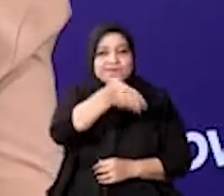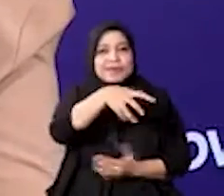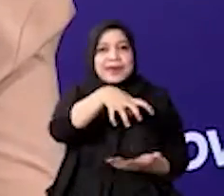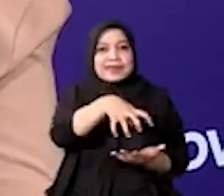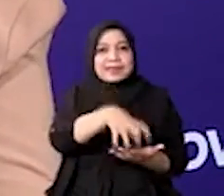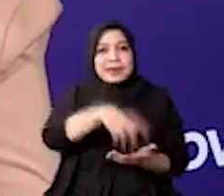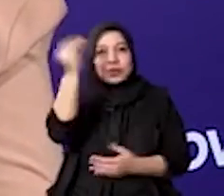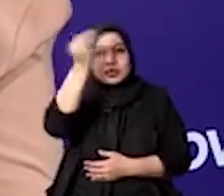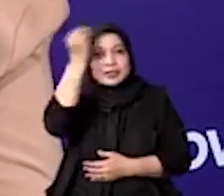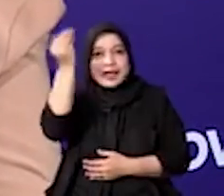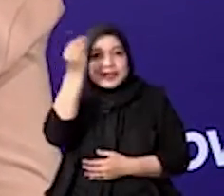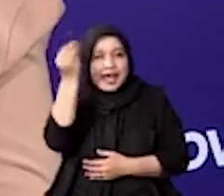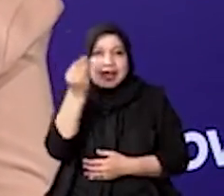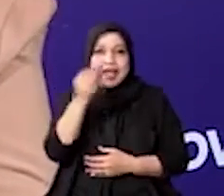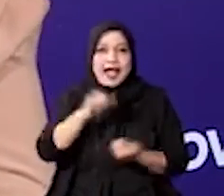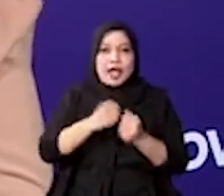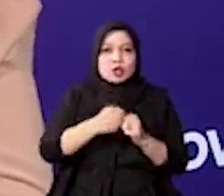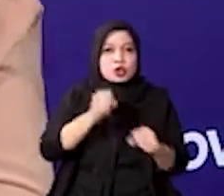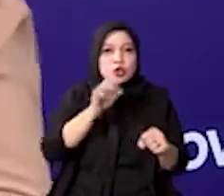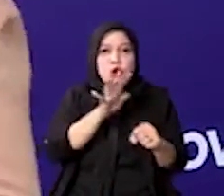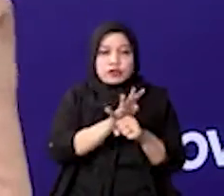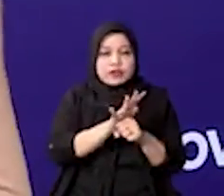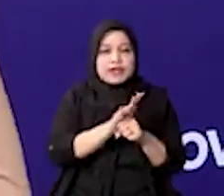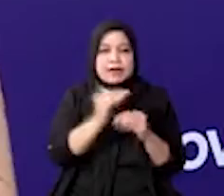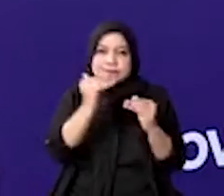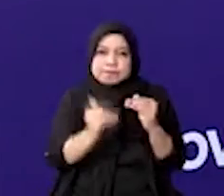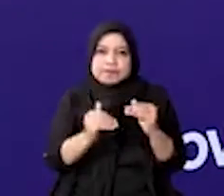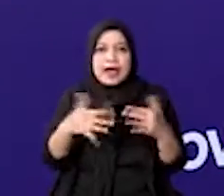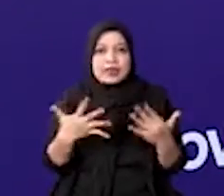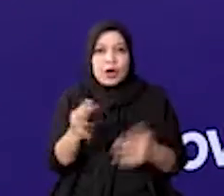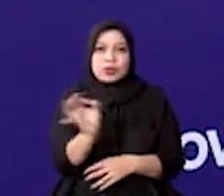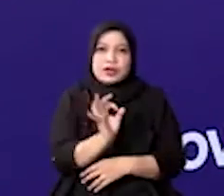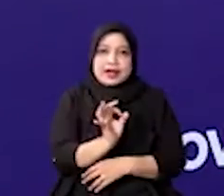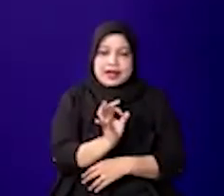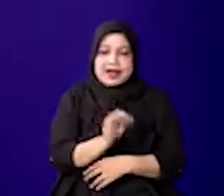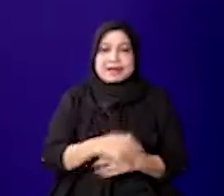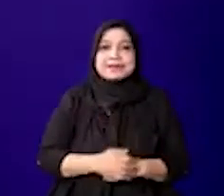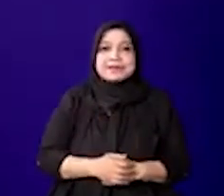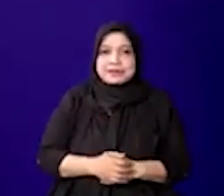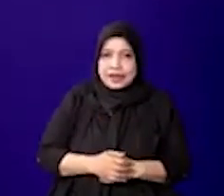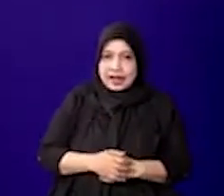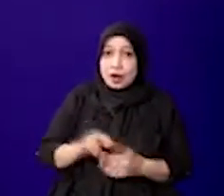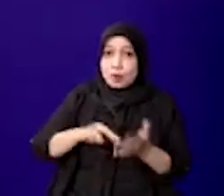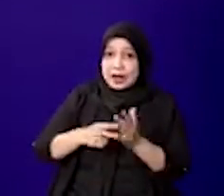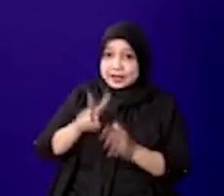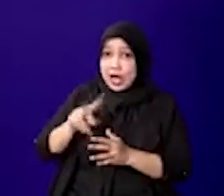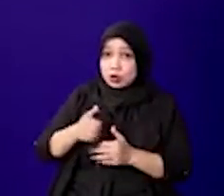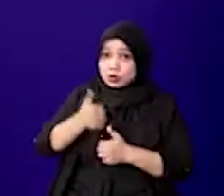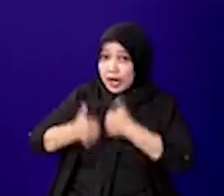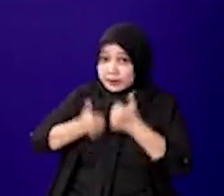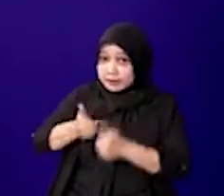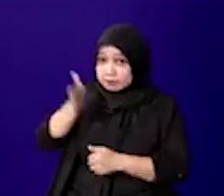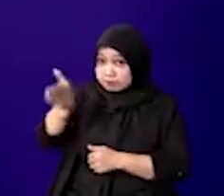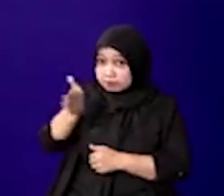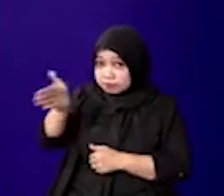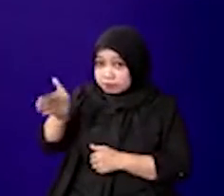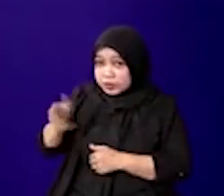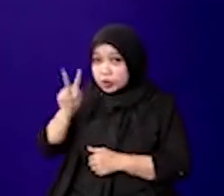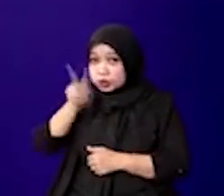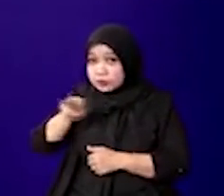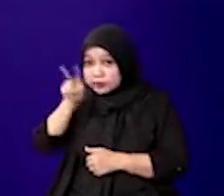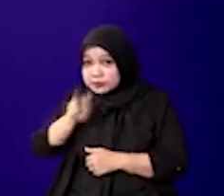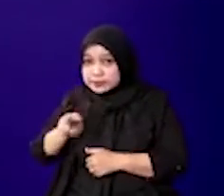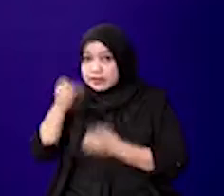begitu mencari informasi juga ya untuk bisa datangi ke satatgas provinsi atau Satgas